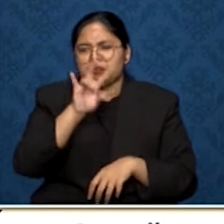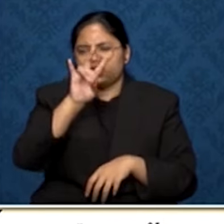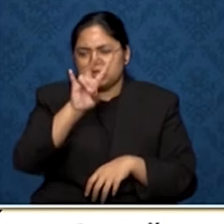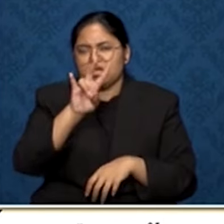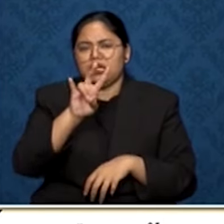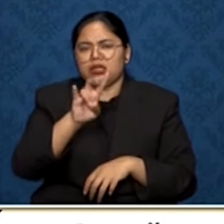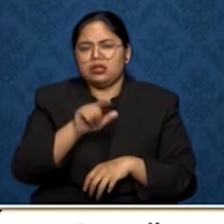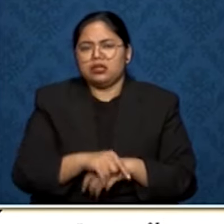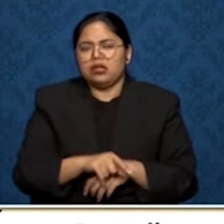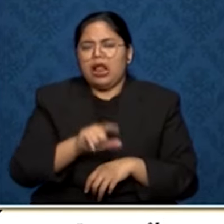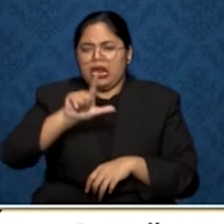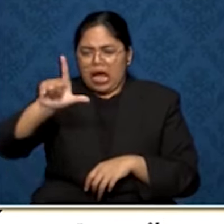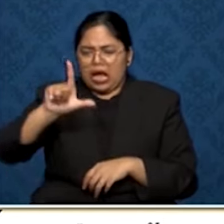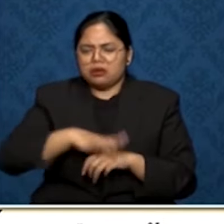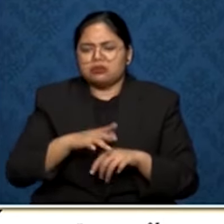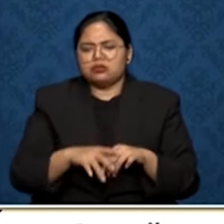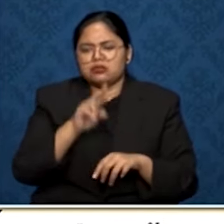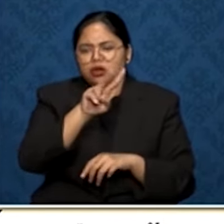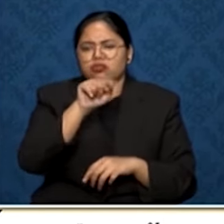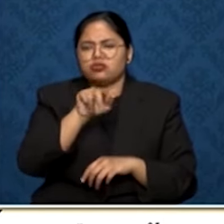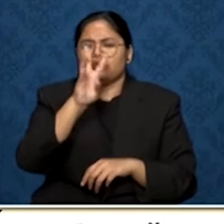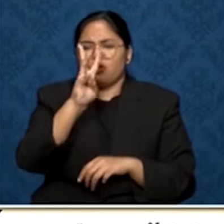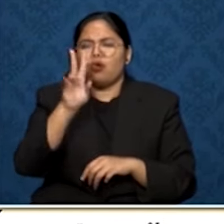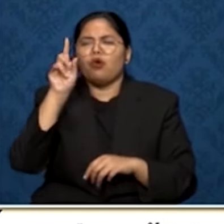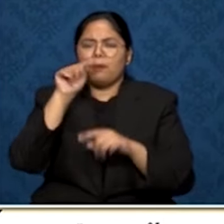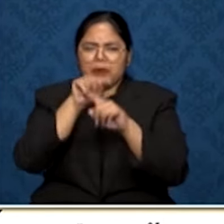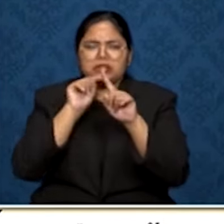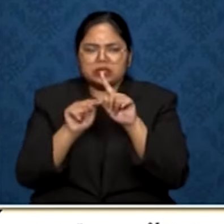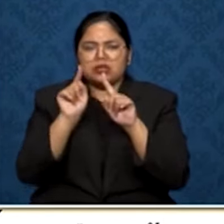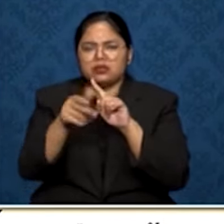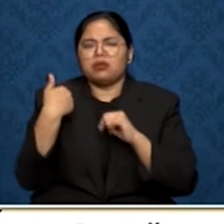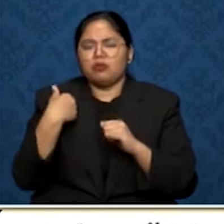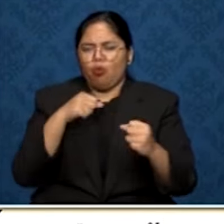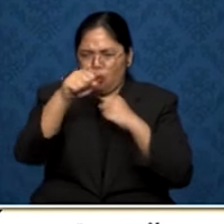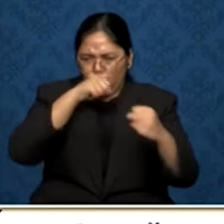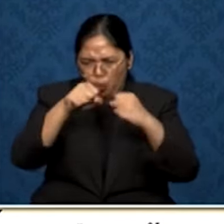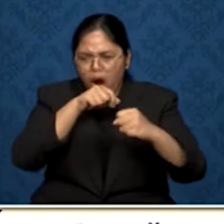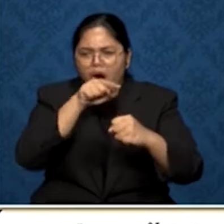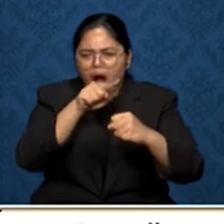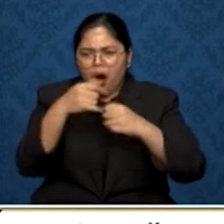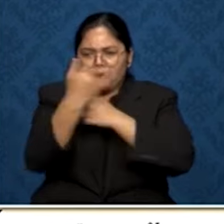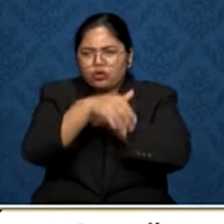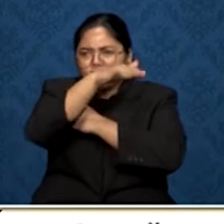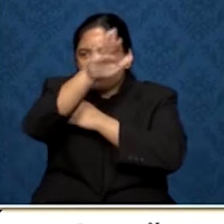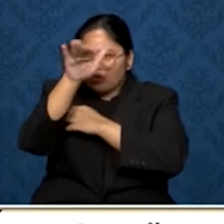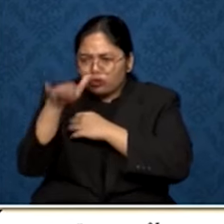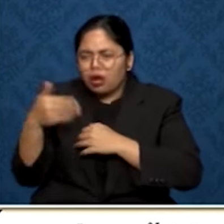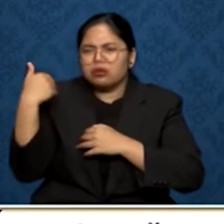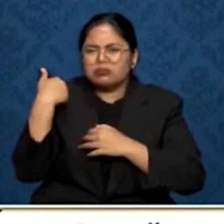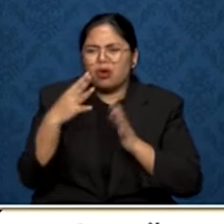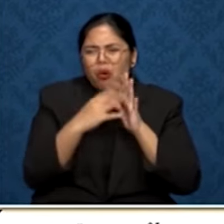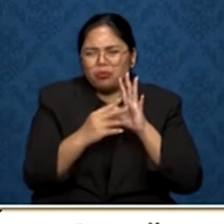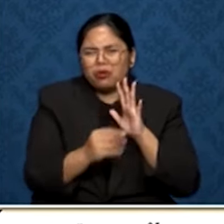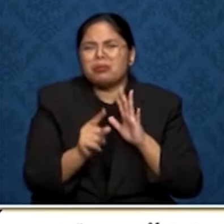2.68% เทานั้นครับกีราครั จัดอีเวนทมวย 400 กวาล้านต่างประเทศครัอบลมแ่ 1% คร